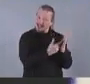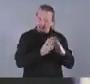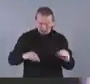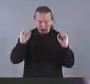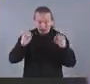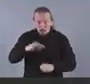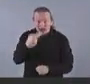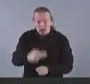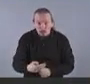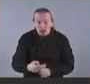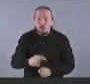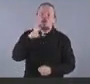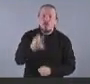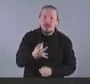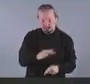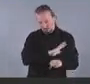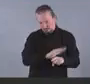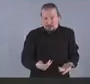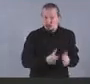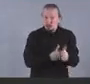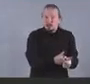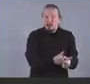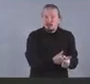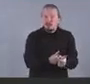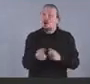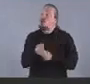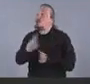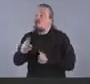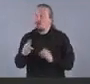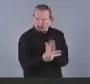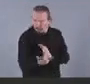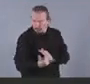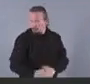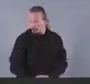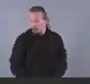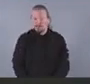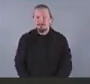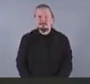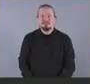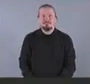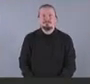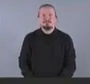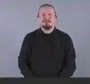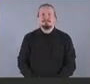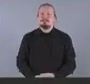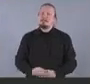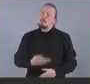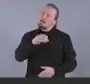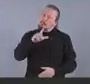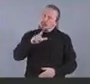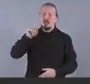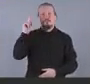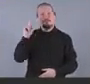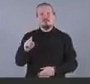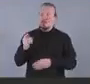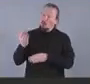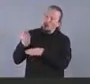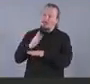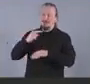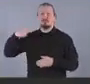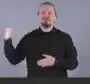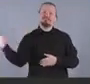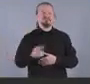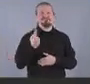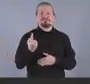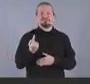oui, utilisons-les, sinon ne les adoptons pas. La MEL doit assurer la représentativité de notre Assemblée